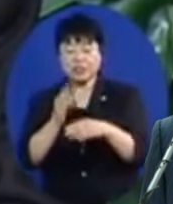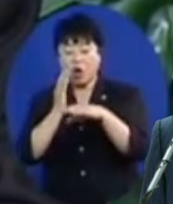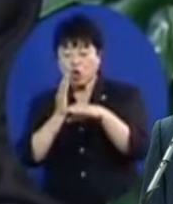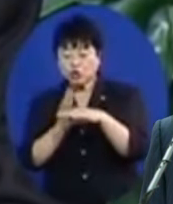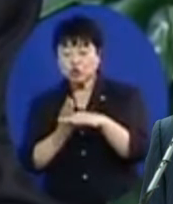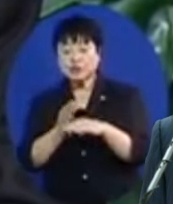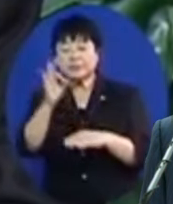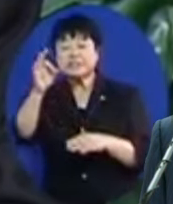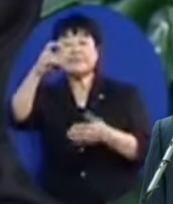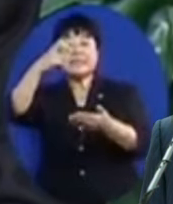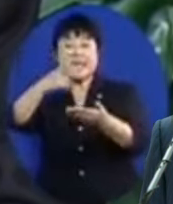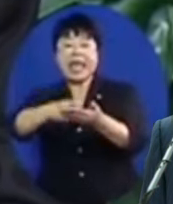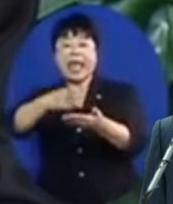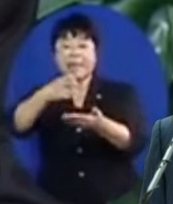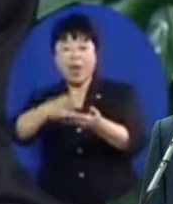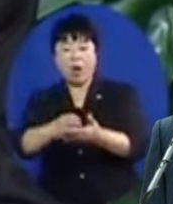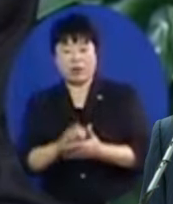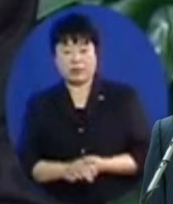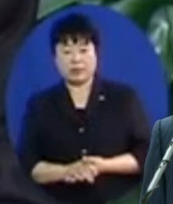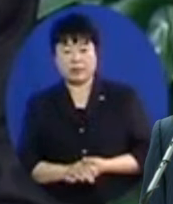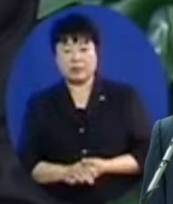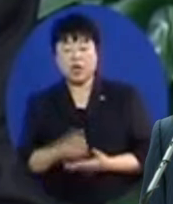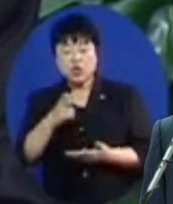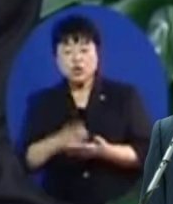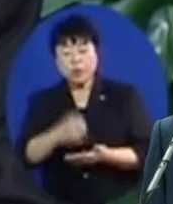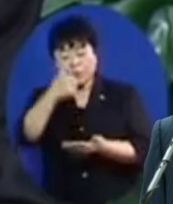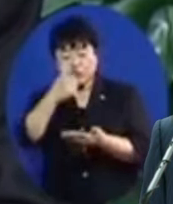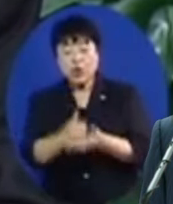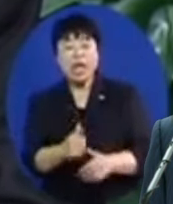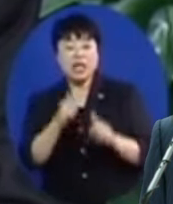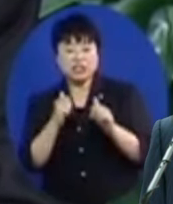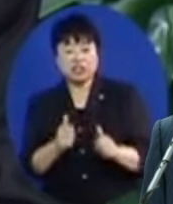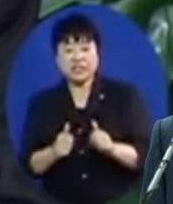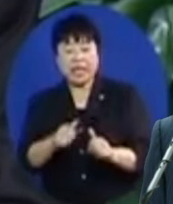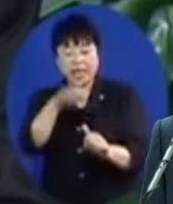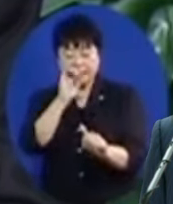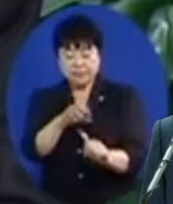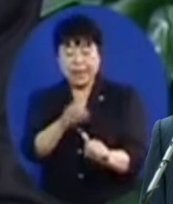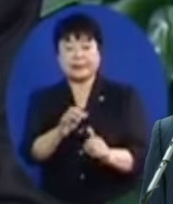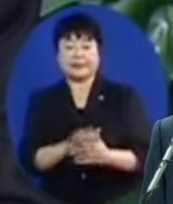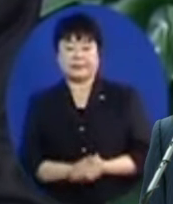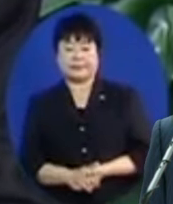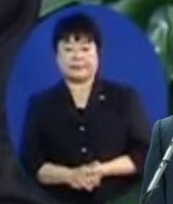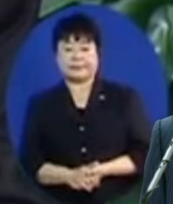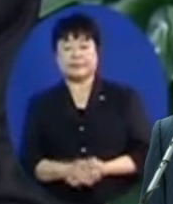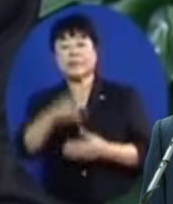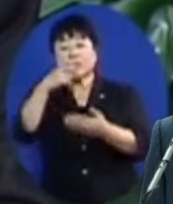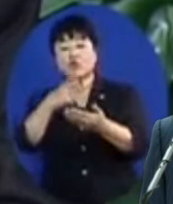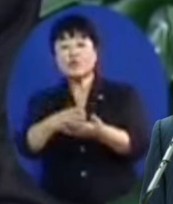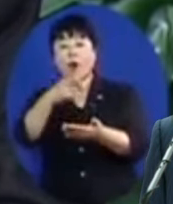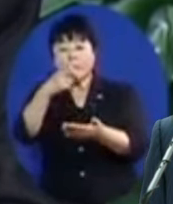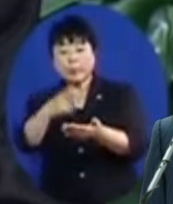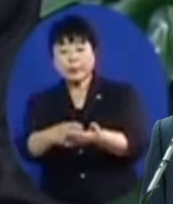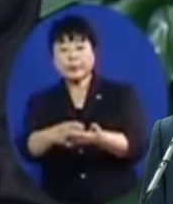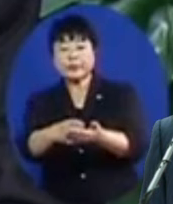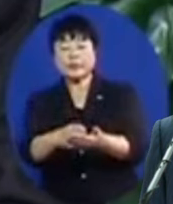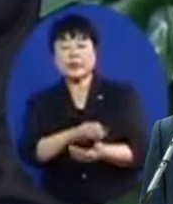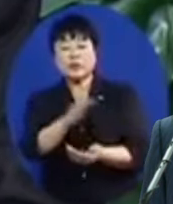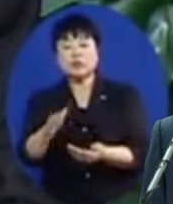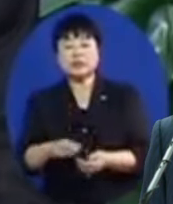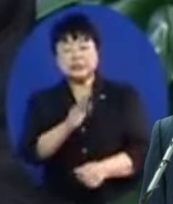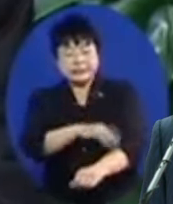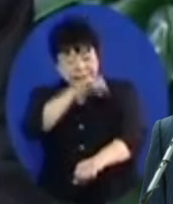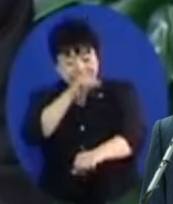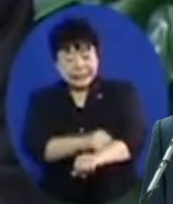것이 십계명이지요. 율법은 죄를 정죄하고 심판하는 일을 하는 것입니다. 율법은 우리